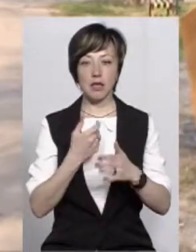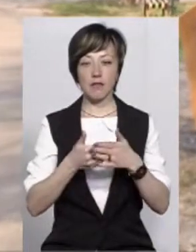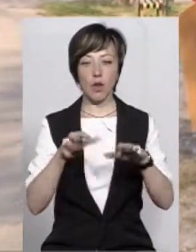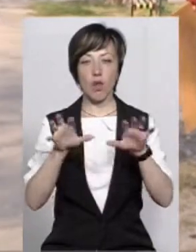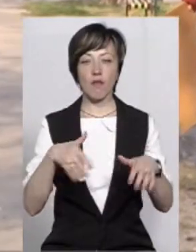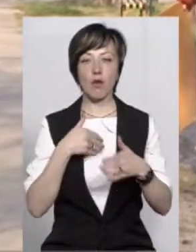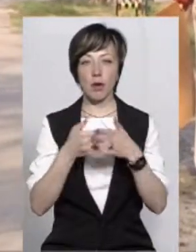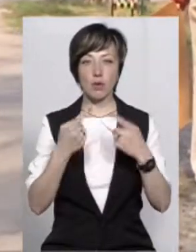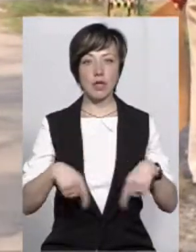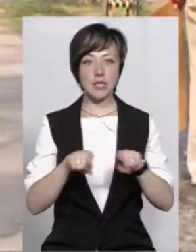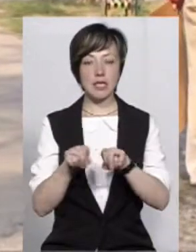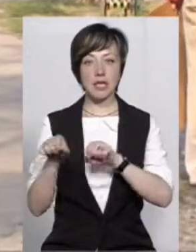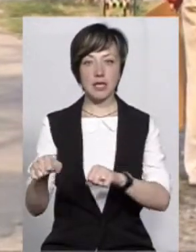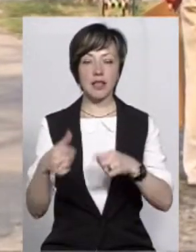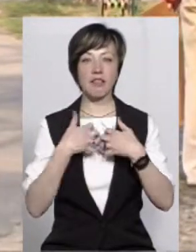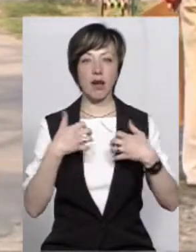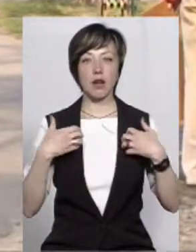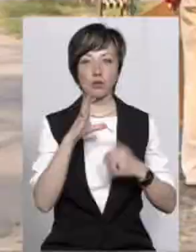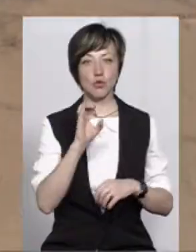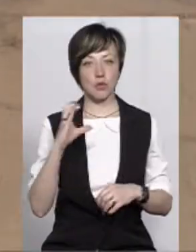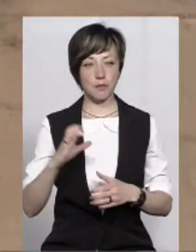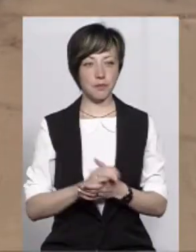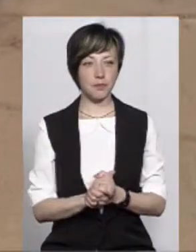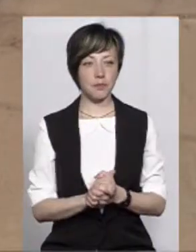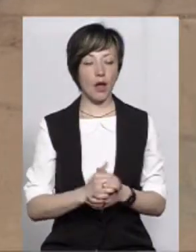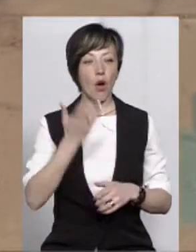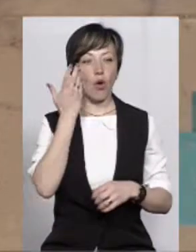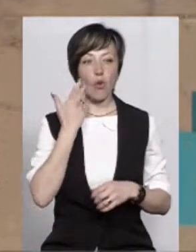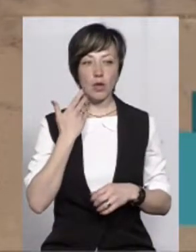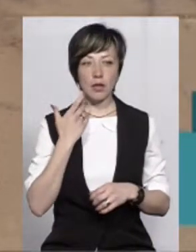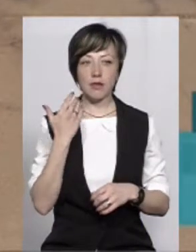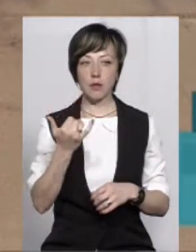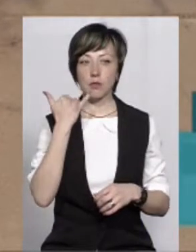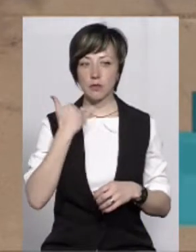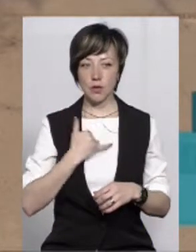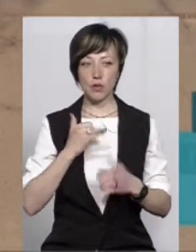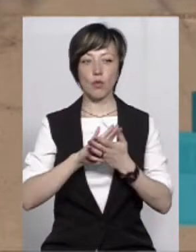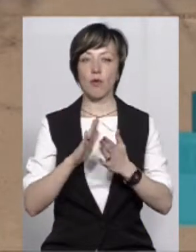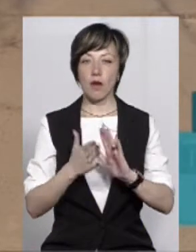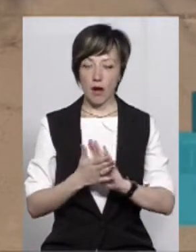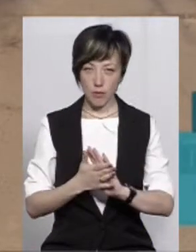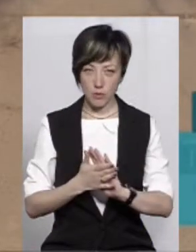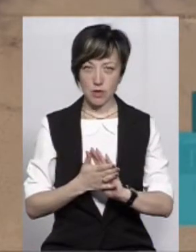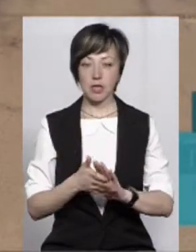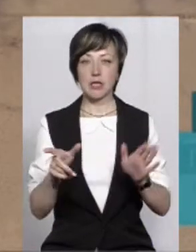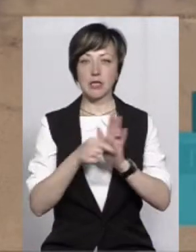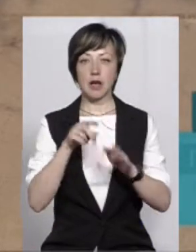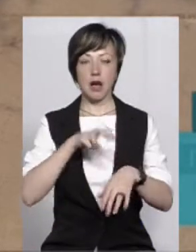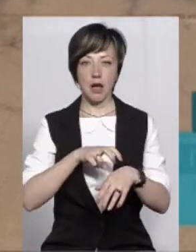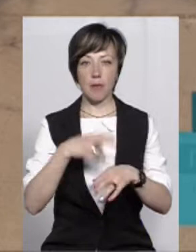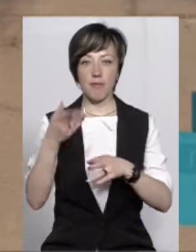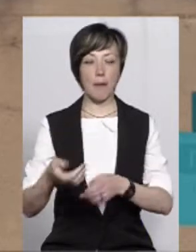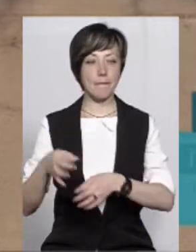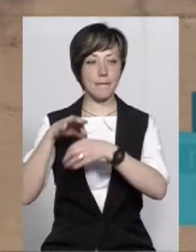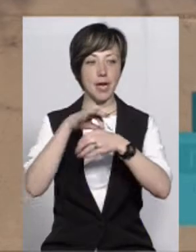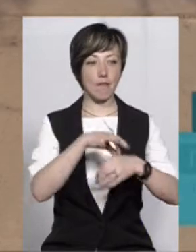громадської організації із захисту тварин СОС Людмили Давидюк. Коли ви до мене перезвоните, ми з вами домовляємося з лікарями, ви